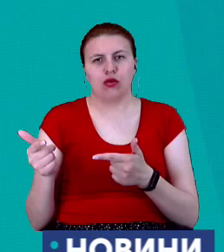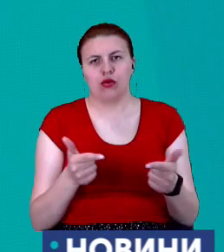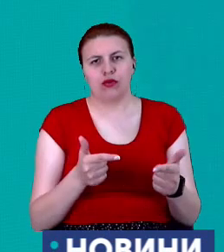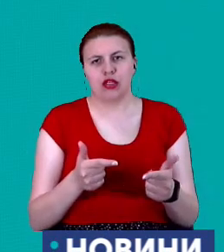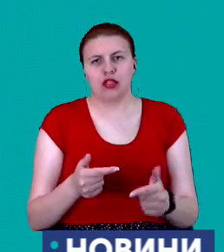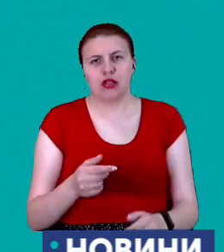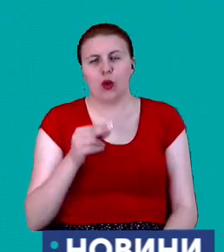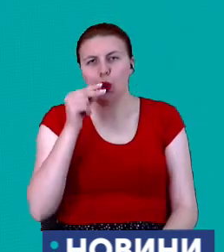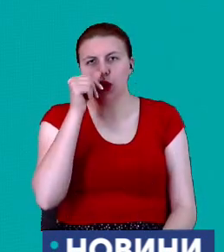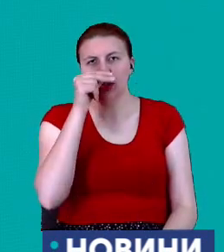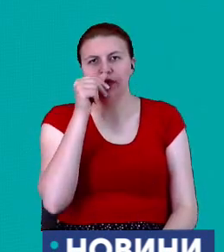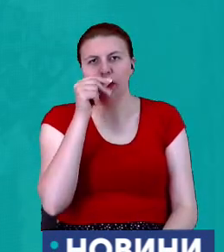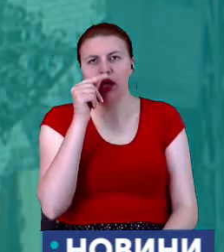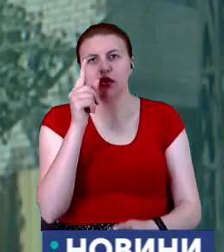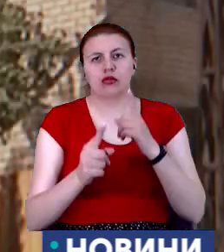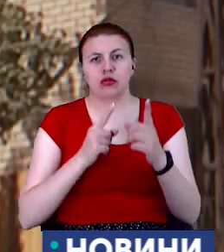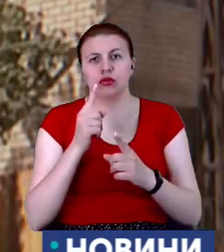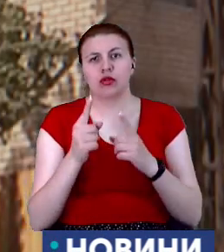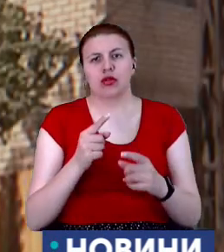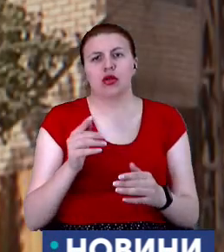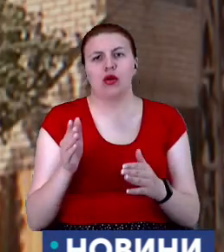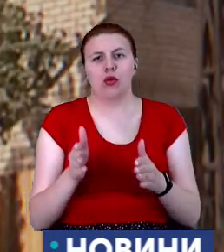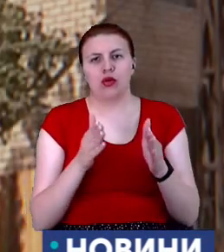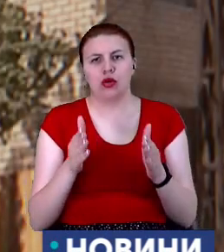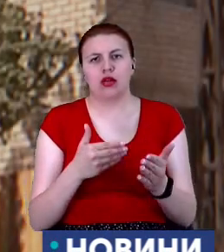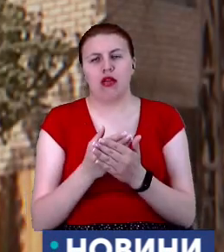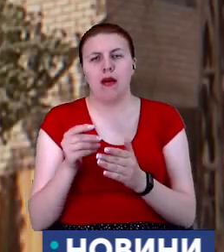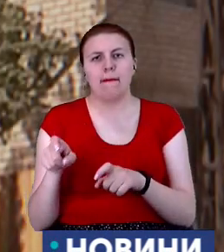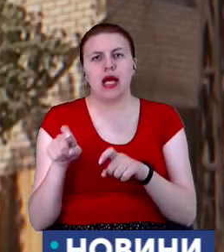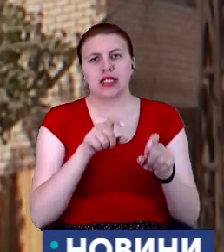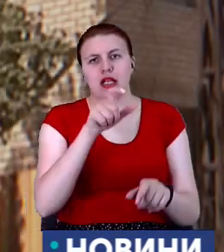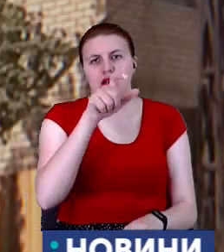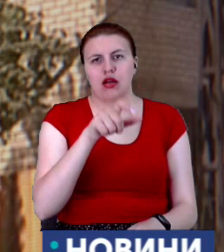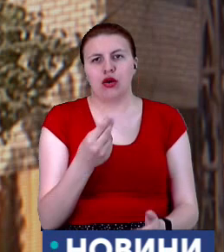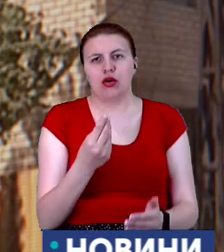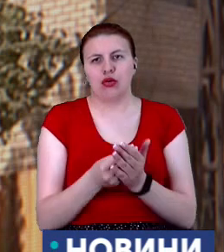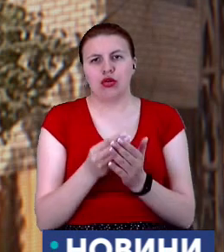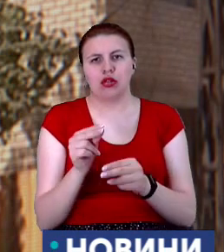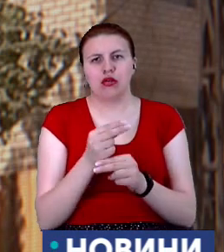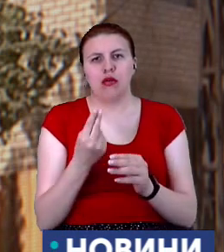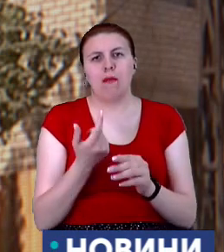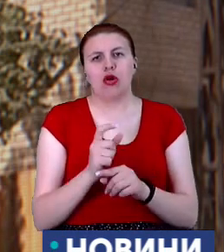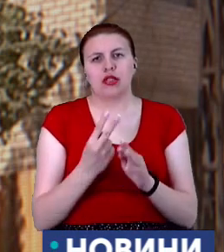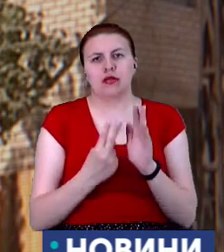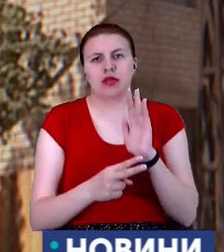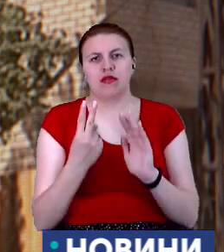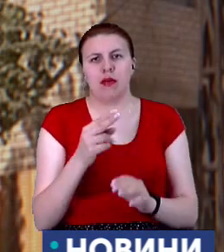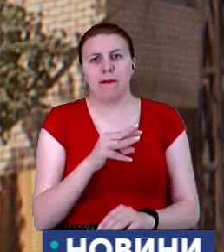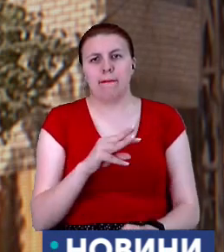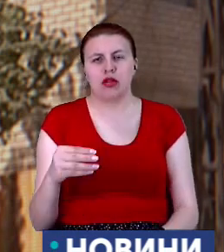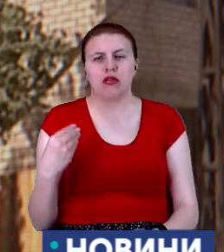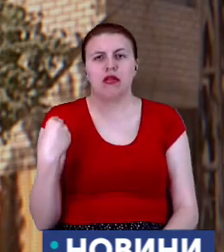У Слов'янську реконструюють гуртожиток для переселенців. Гроші на ремонт, а це понад 72 мільйони гривень, надав